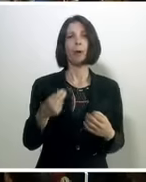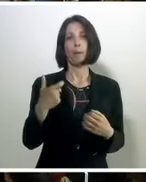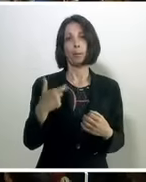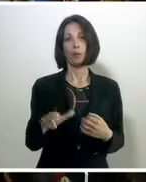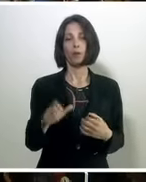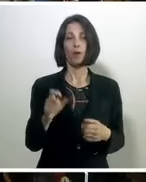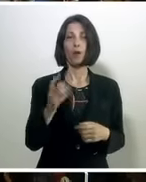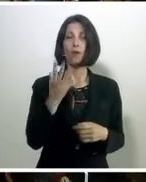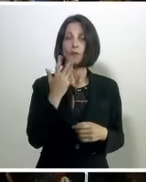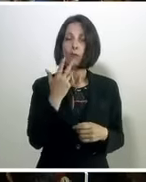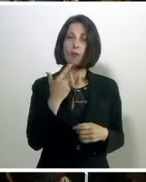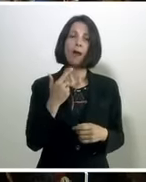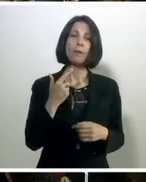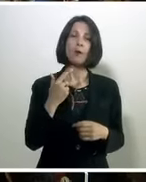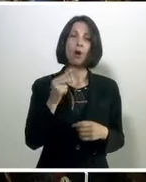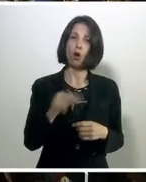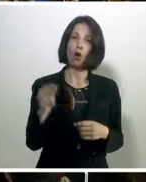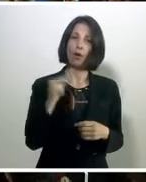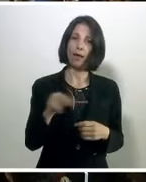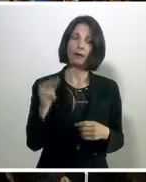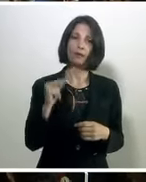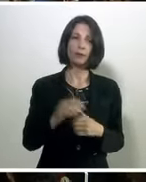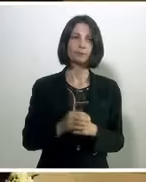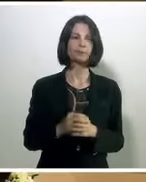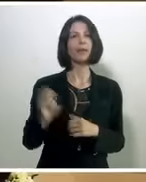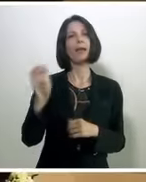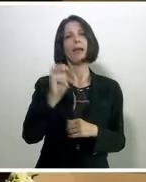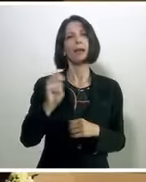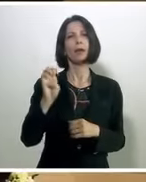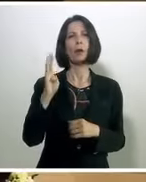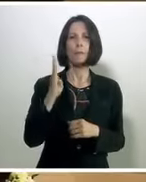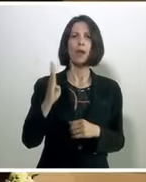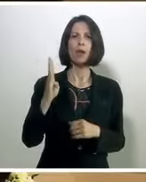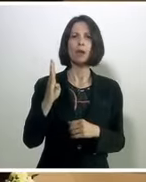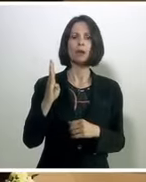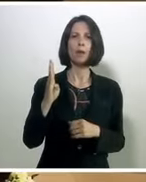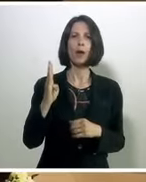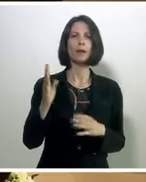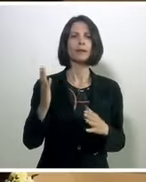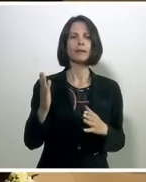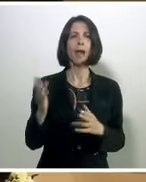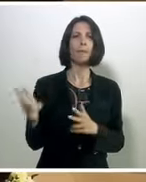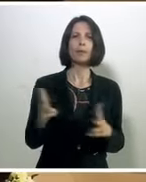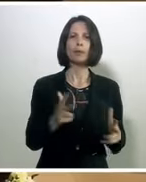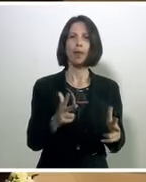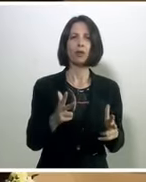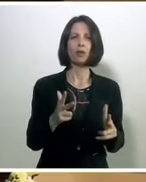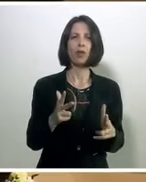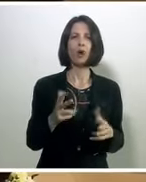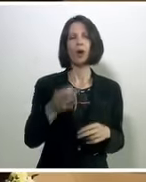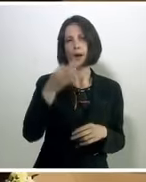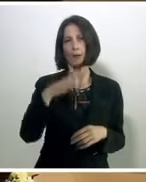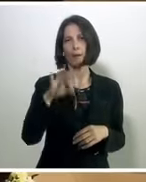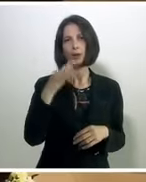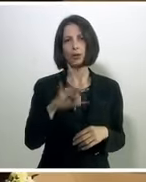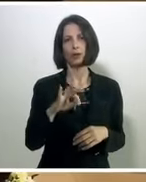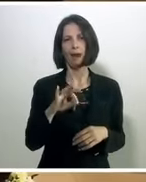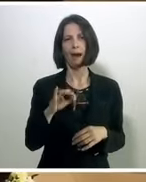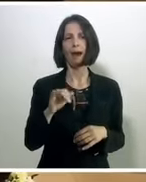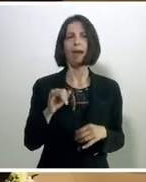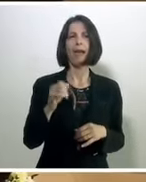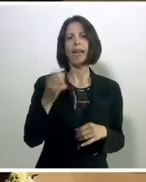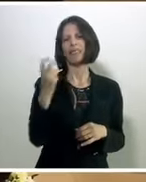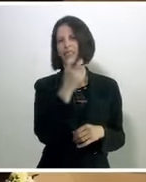Enrico Berlinguer ha portato questa virtù e anche qualche difetto de di noi sardi nel grande mondo